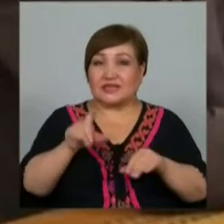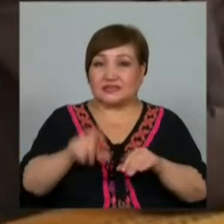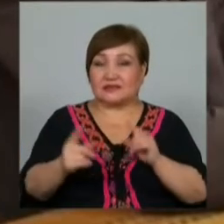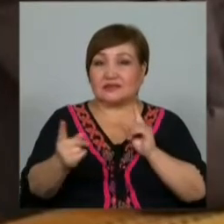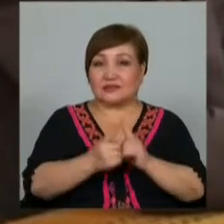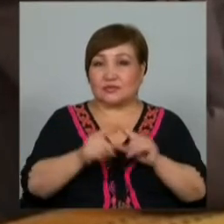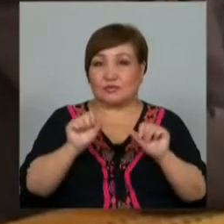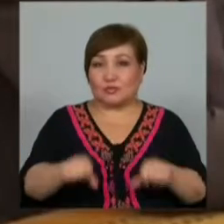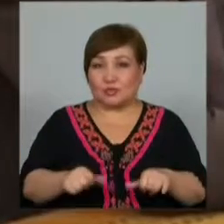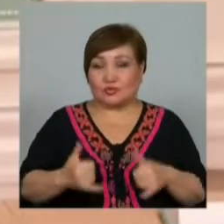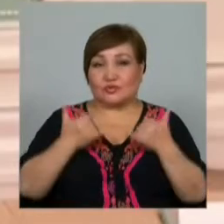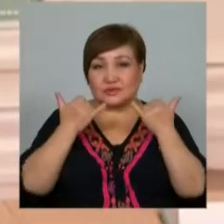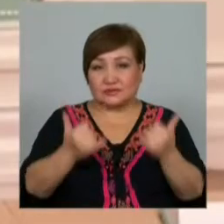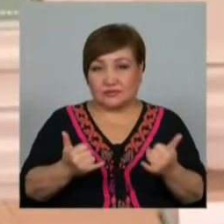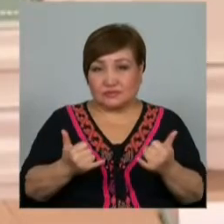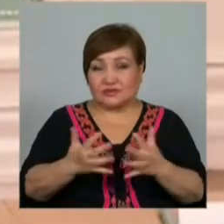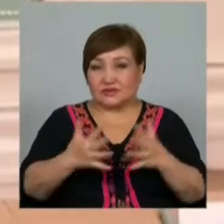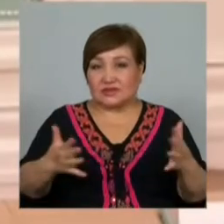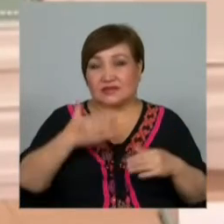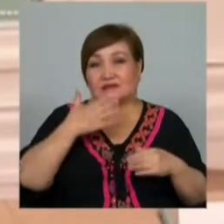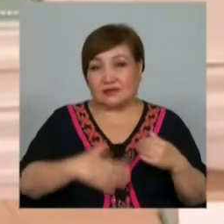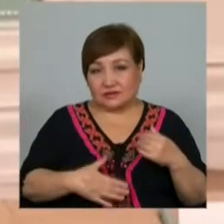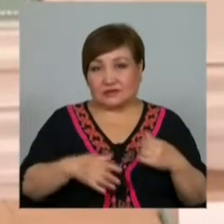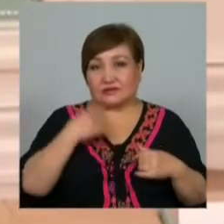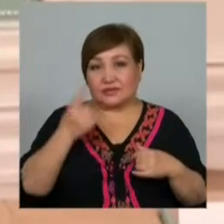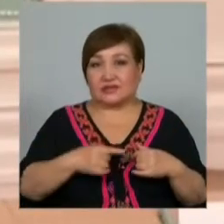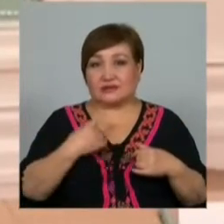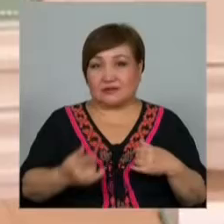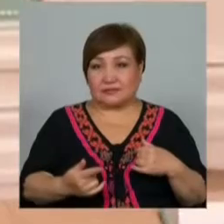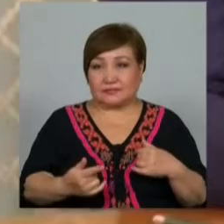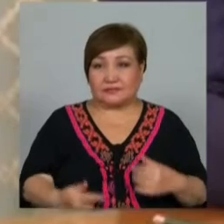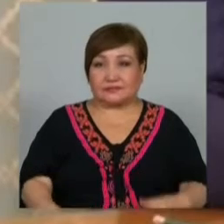кездесуге мүмкіндік жасаған үшін шынайы ризашылығын білдірді.